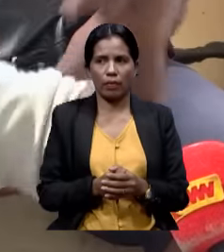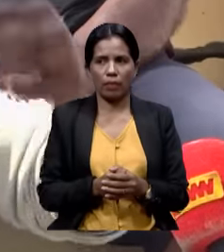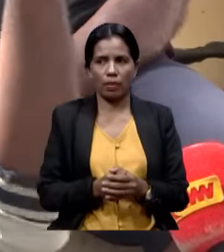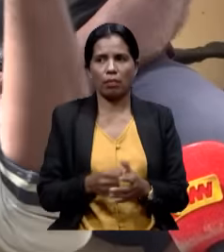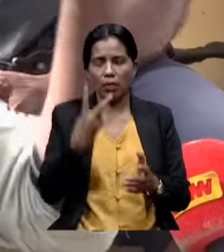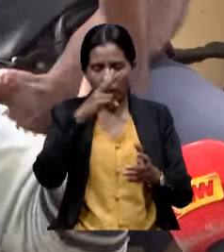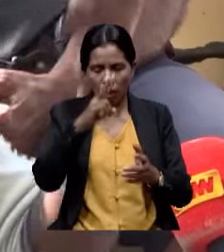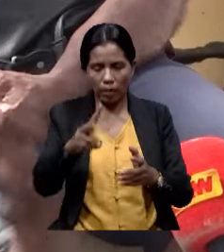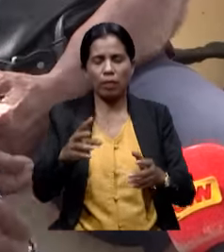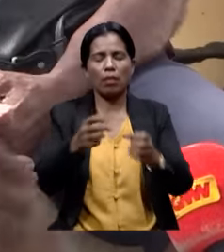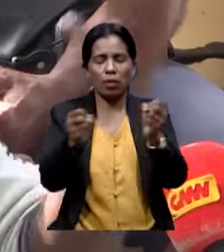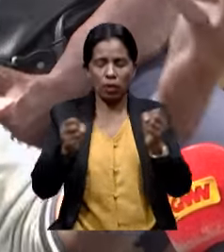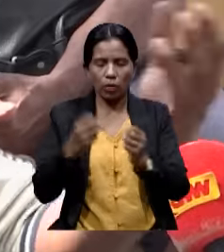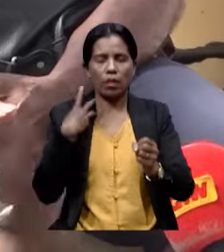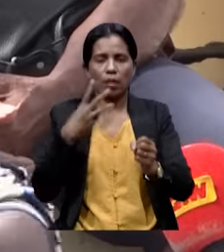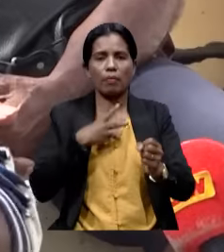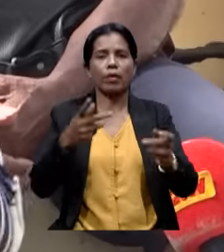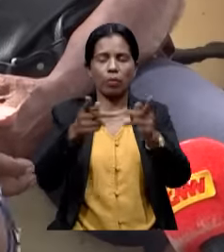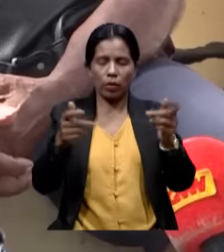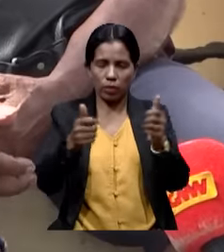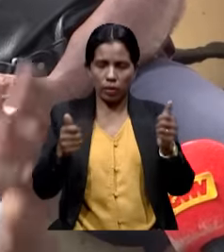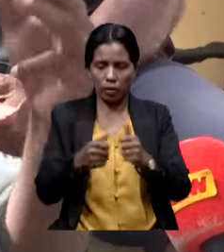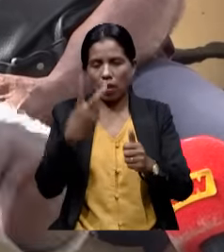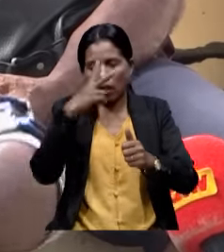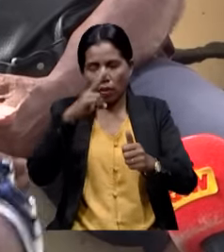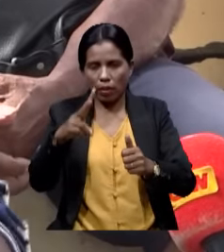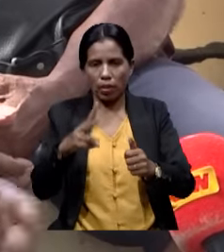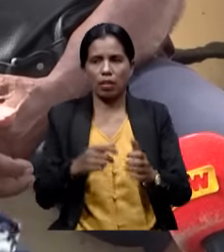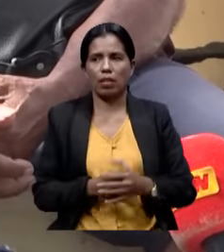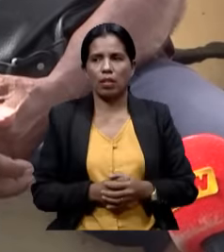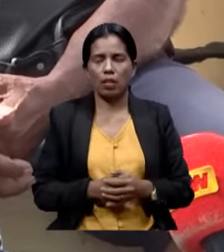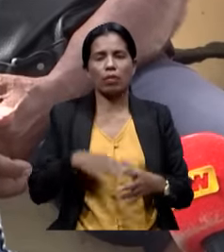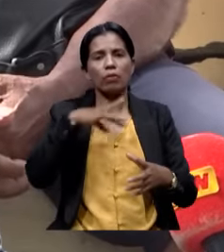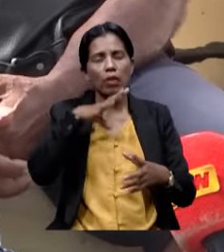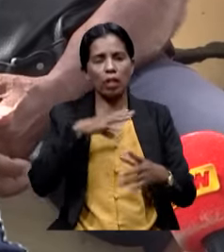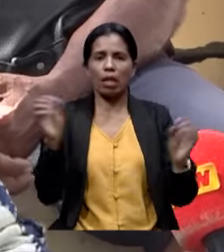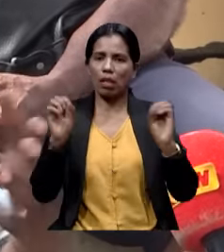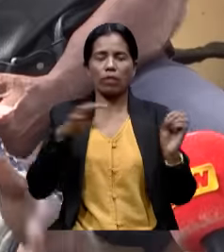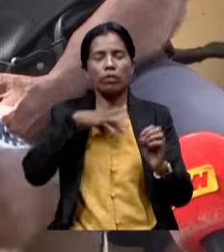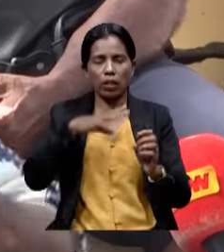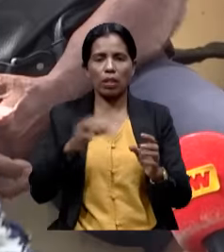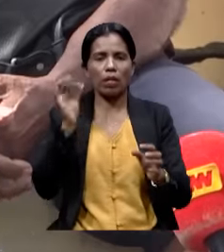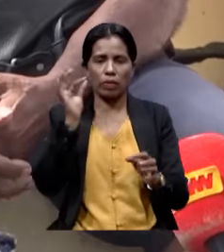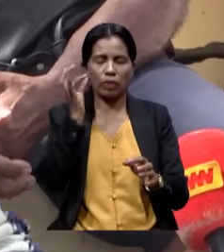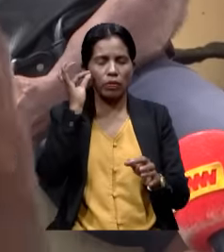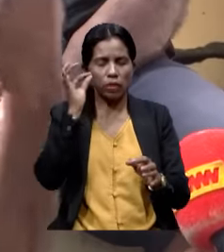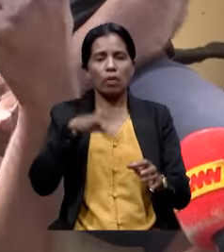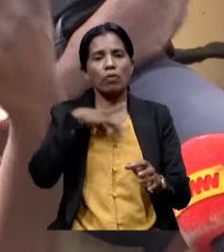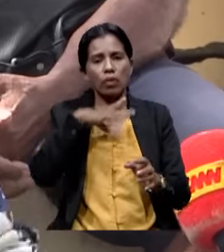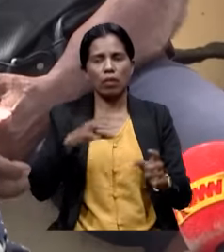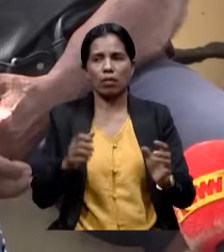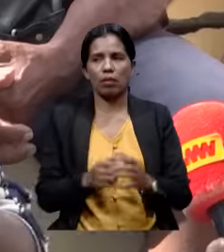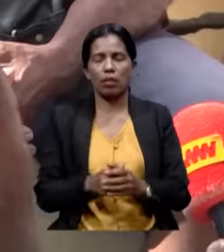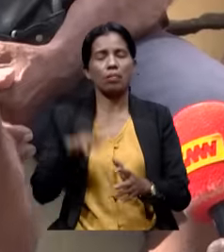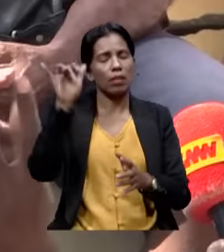fale bayi hamne suku bayi hamne post o atu hare fila fale fuan hirak nebe ulu kan fuan nene fuer kala si fuer nene ni sir bele moris tamani hele ne ba fulan